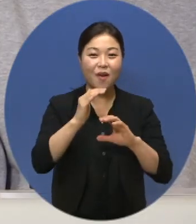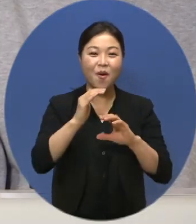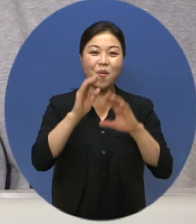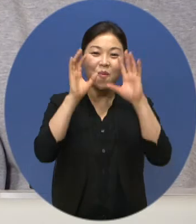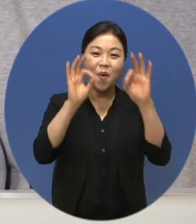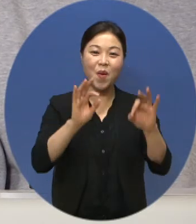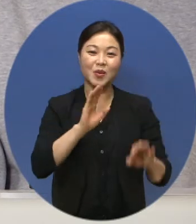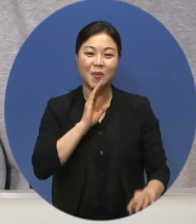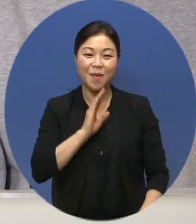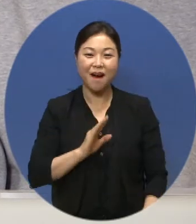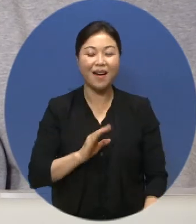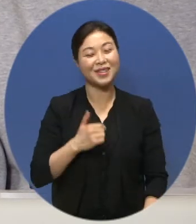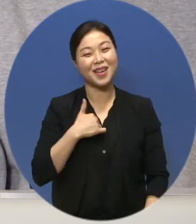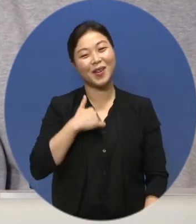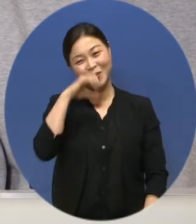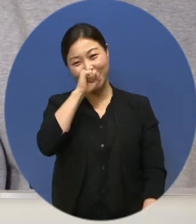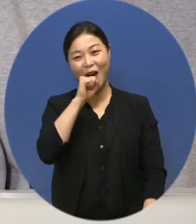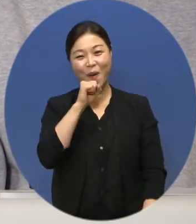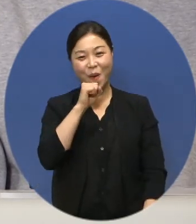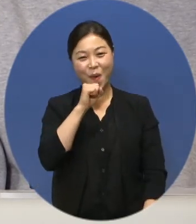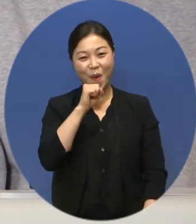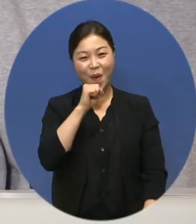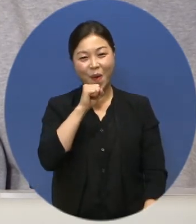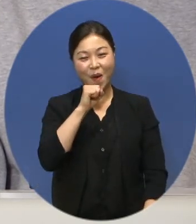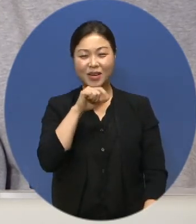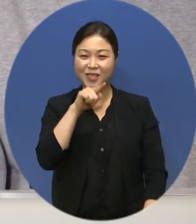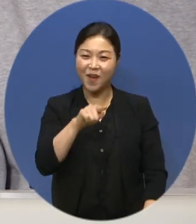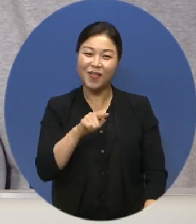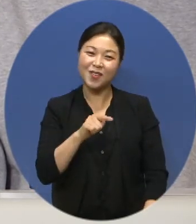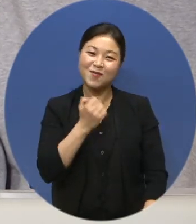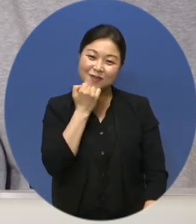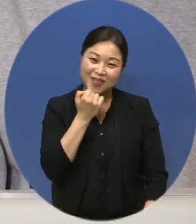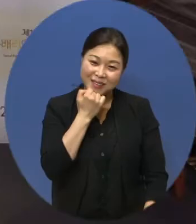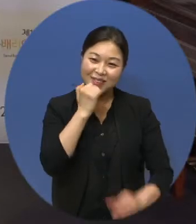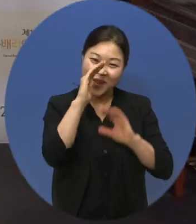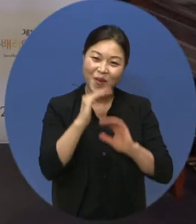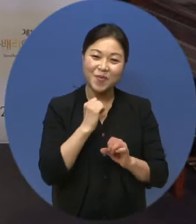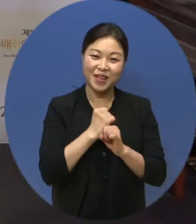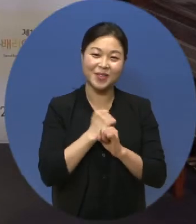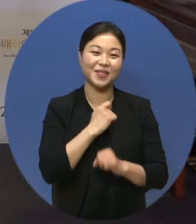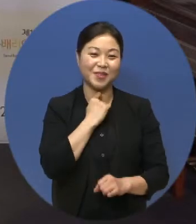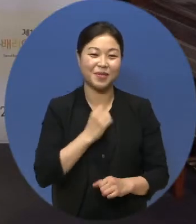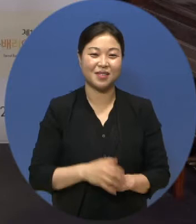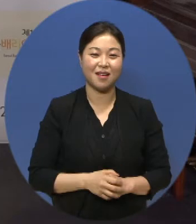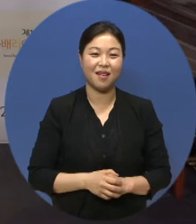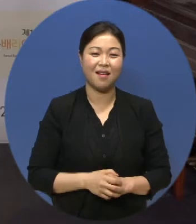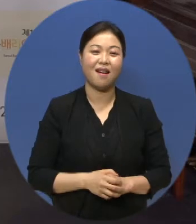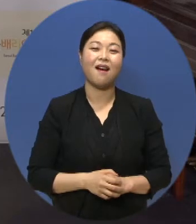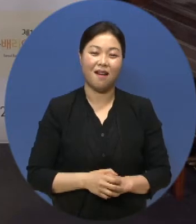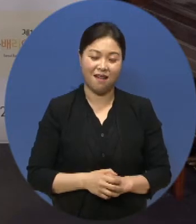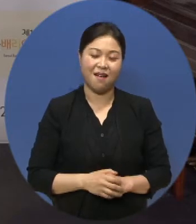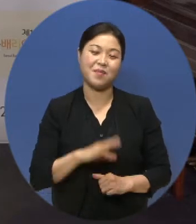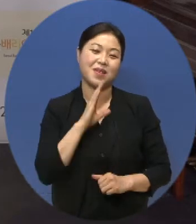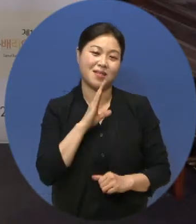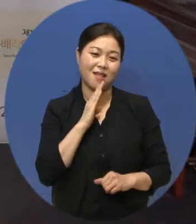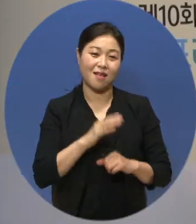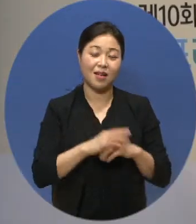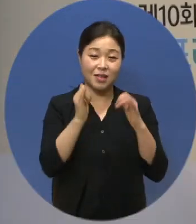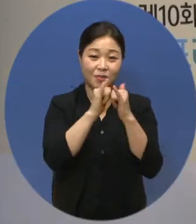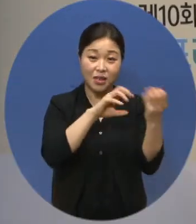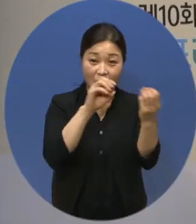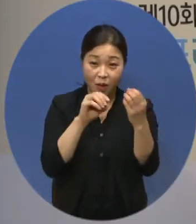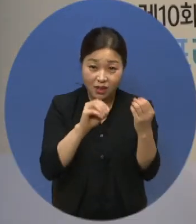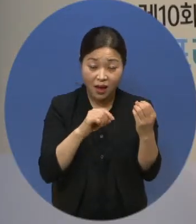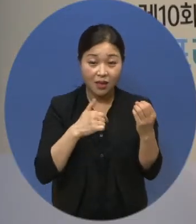되게 제가 좋아하고 그런 코미디를 조금 하고 싶었던 것 같아요. 네. 맞습니다. 이게 왜냐면 사람들이 대화하다가도